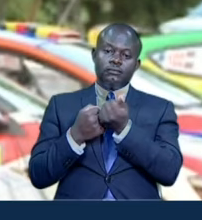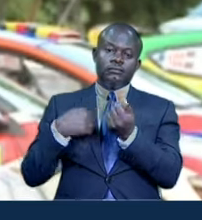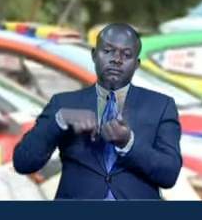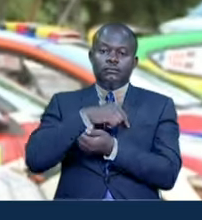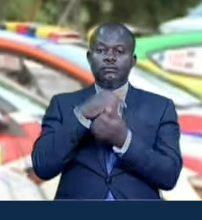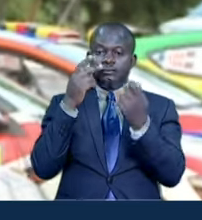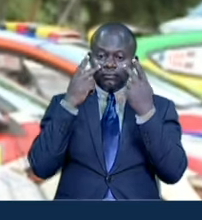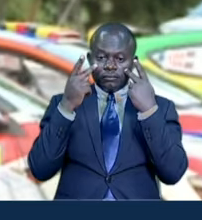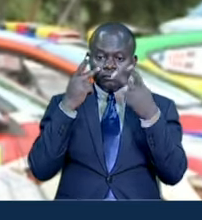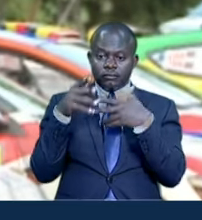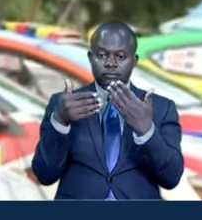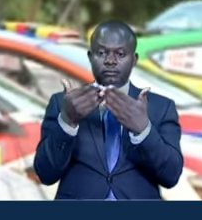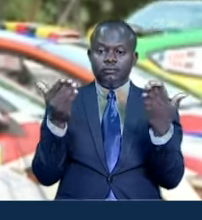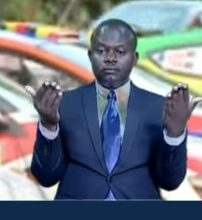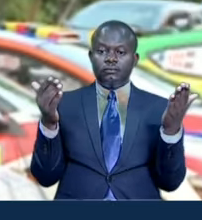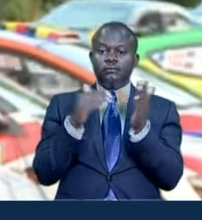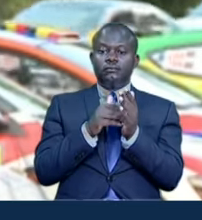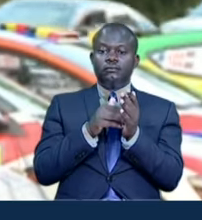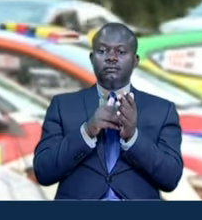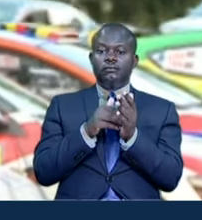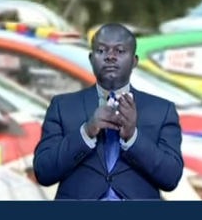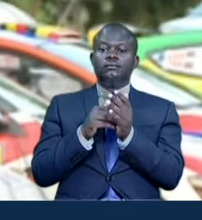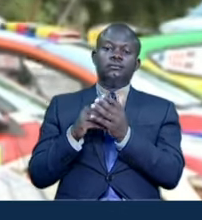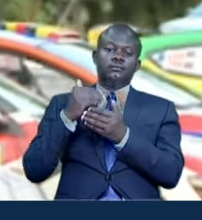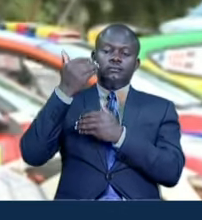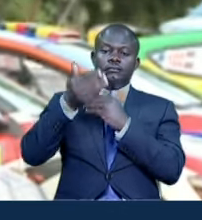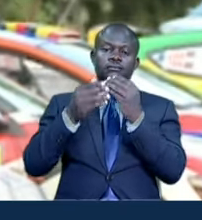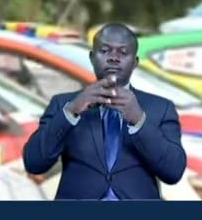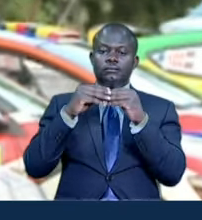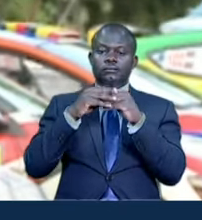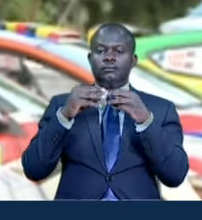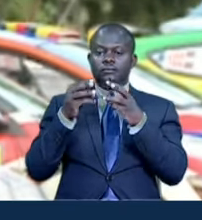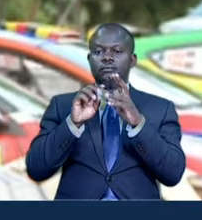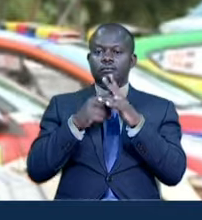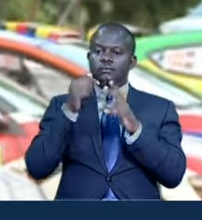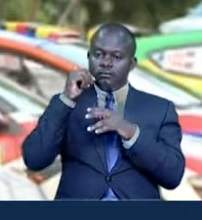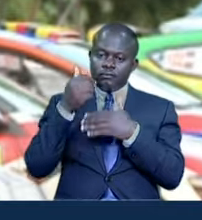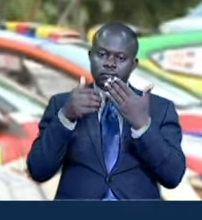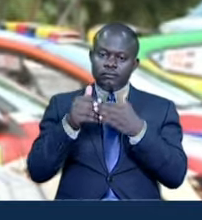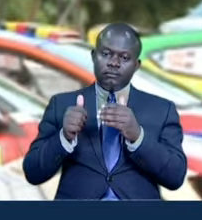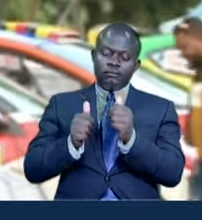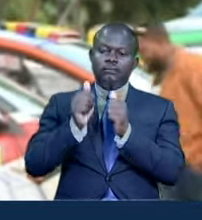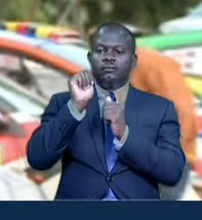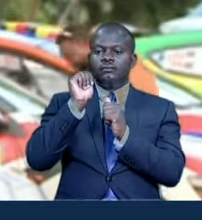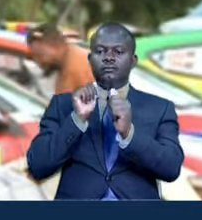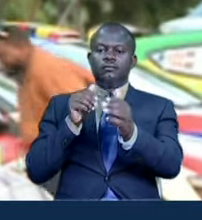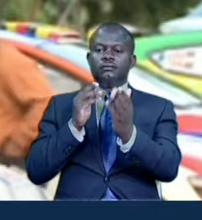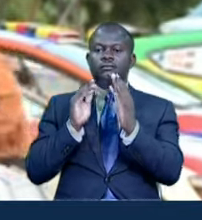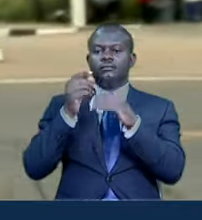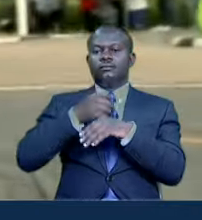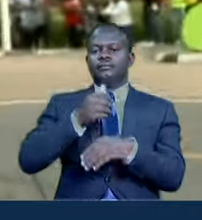tubahe visibility, kandi hakanaboneka amanota y'uko bazatangira ejo uko bazakurikirana ku munsi w'isiganwa